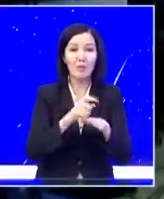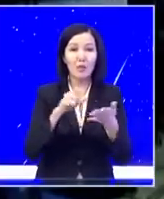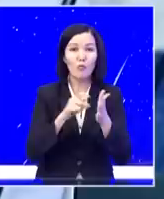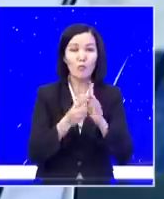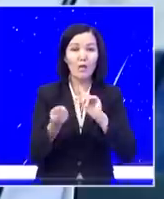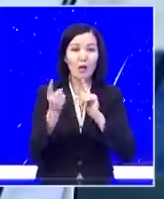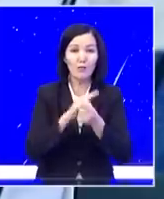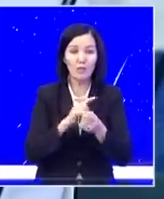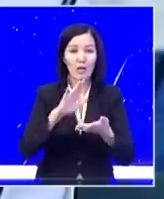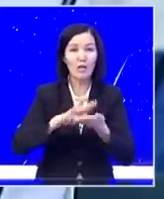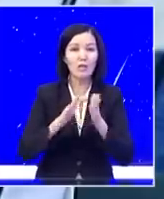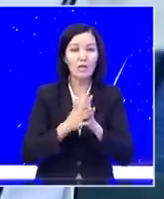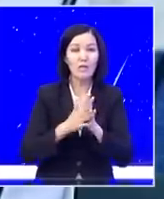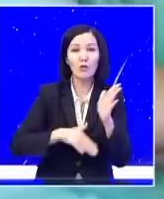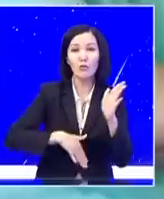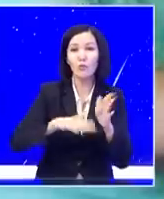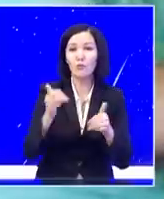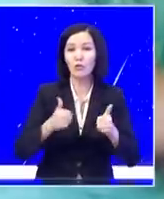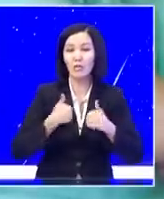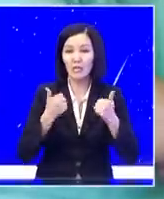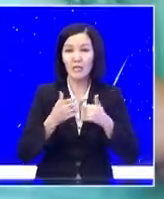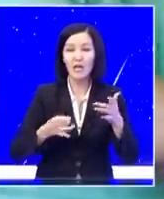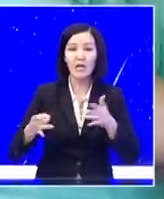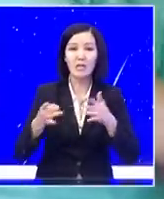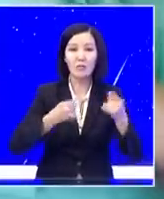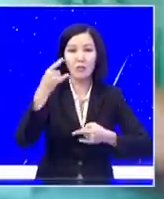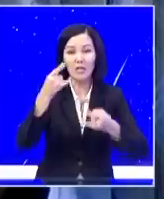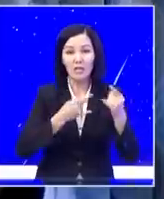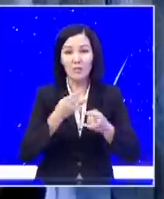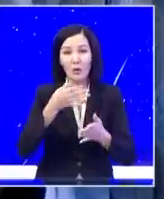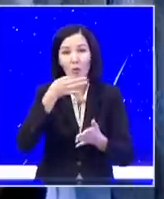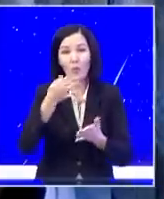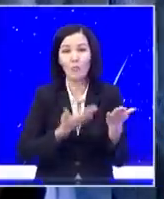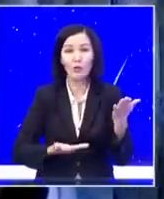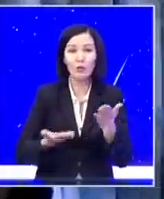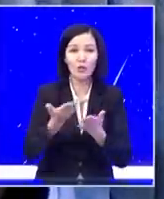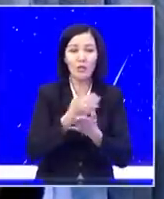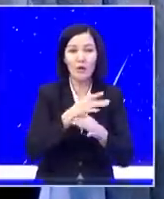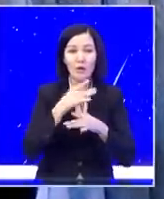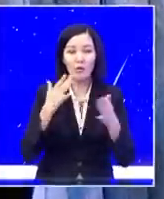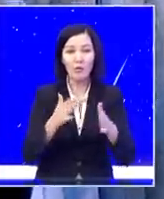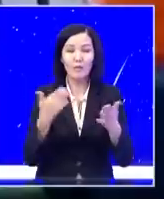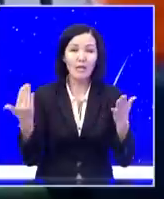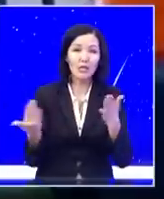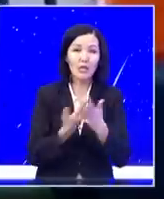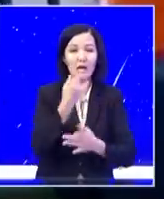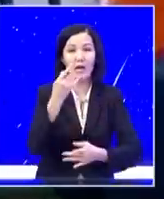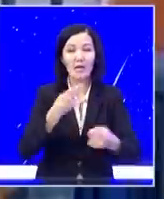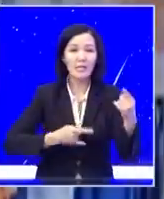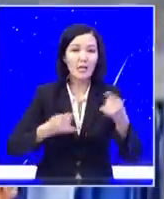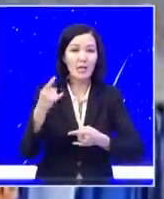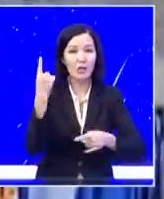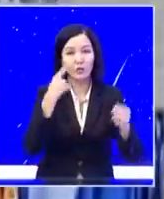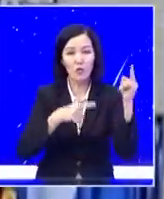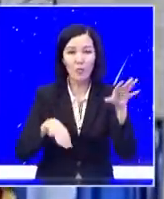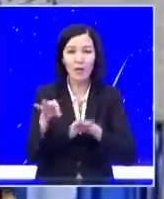жағында жайлы жағдай жасауға тырысты. Республикалық арналардан алған тәжірибесінің негізінде көптеген жаңа тележобаларды жарық